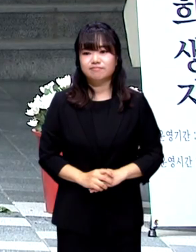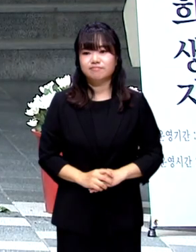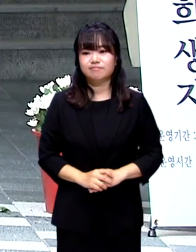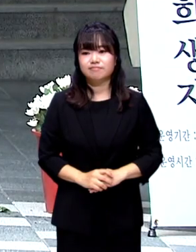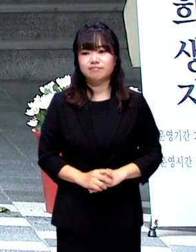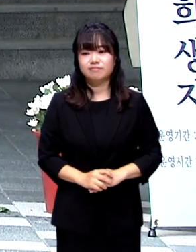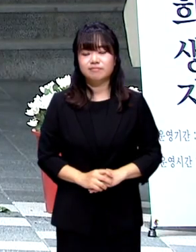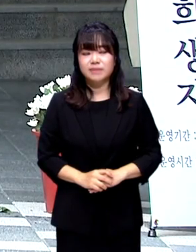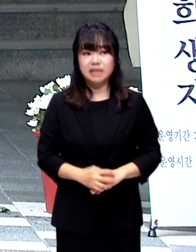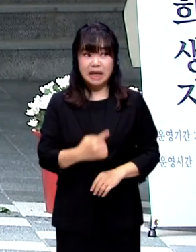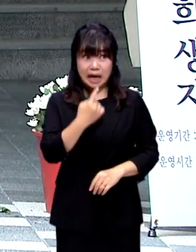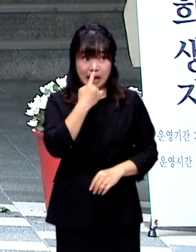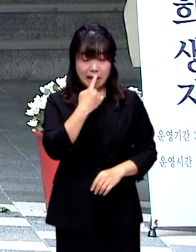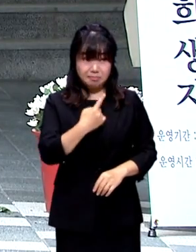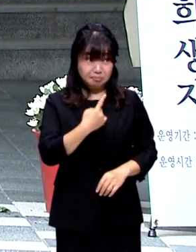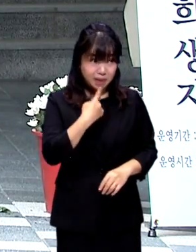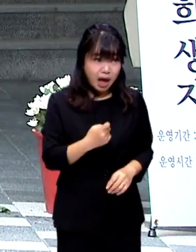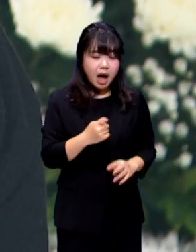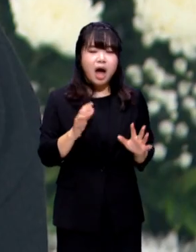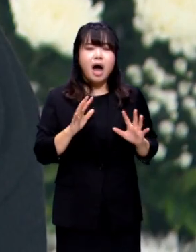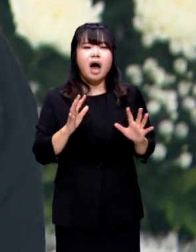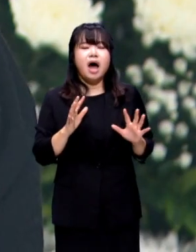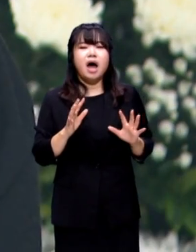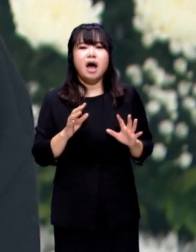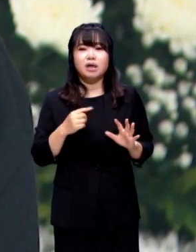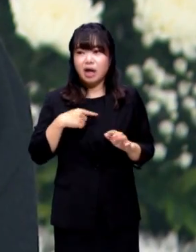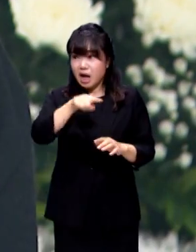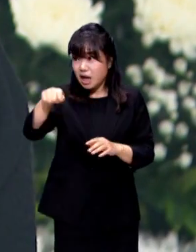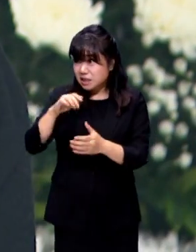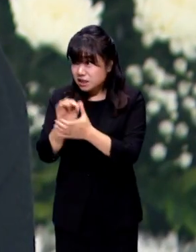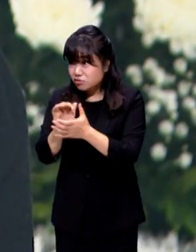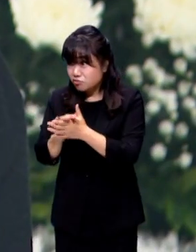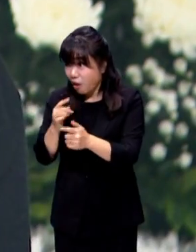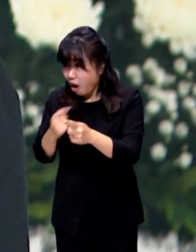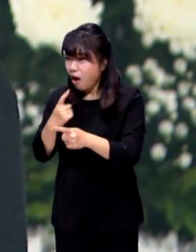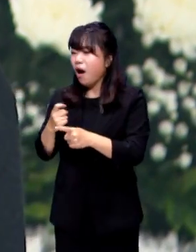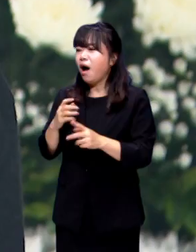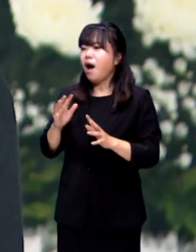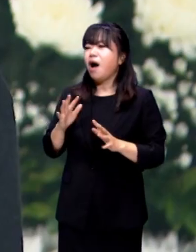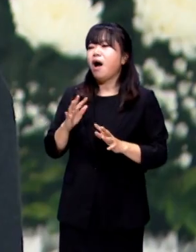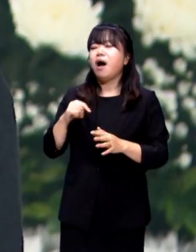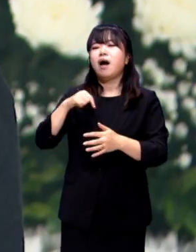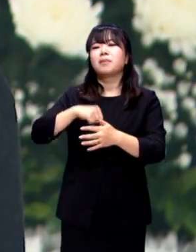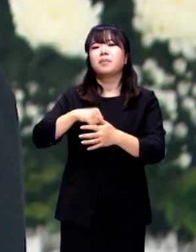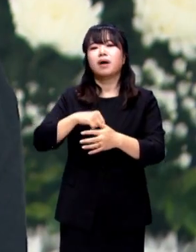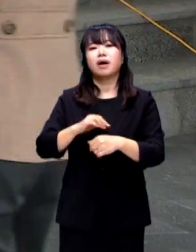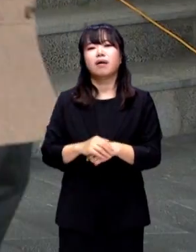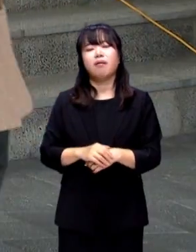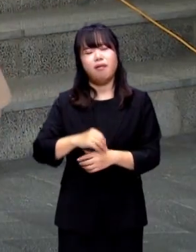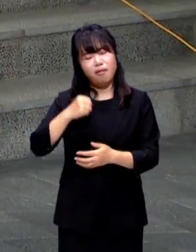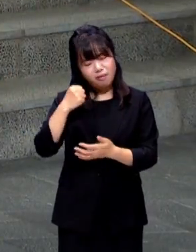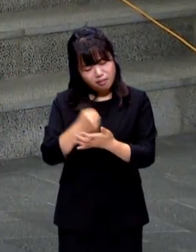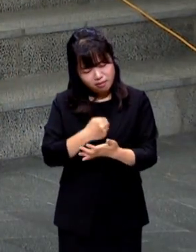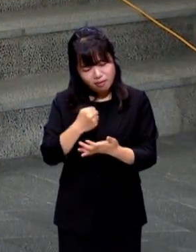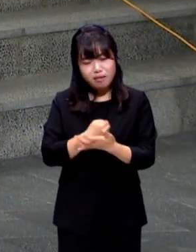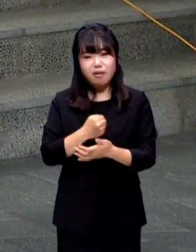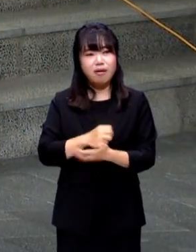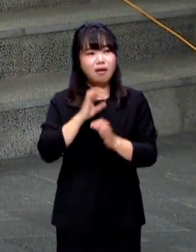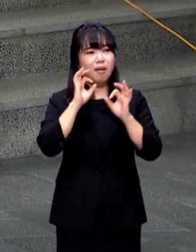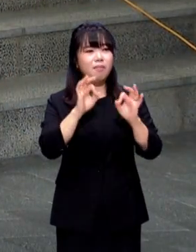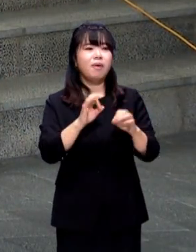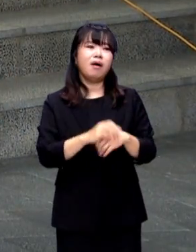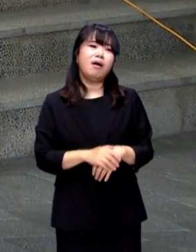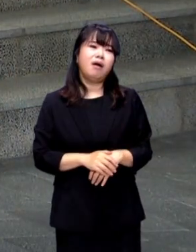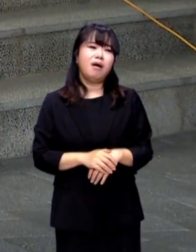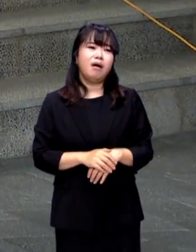충분히 나한테 내 주변에서 일어날 수도 있었기에 남일 같지 않은 마음. 어떻게 이런 일이 일어났을까 도무지